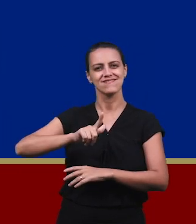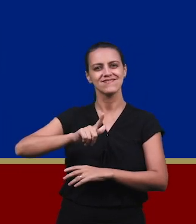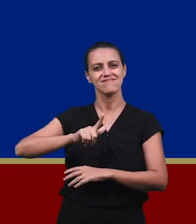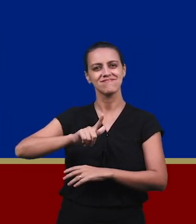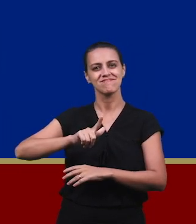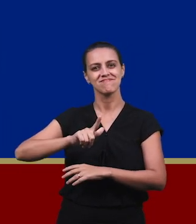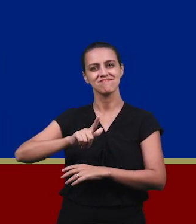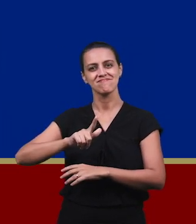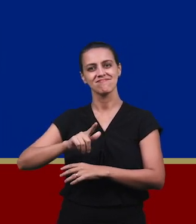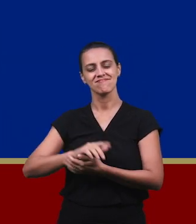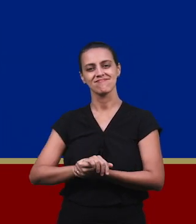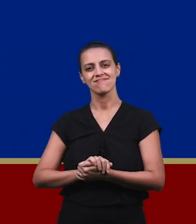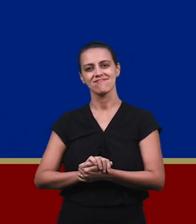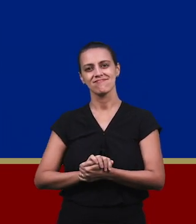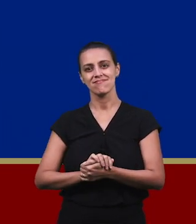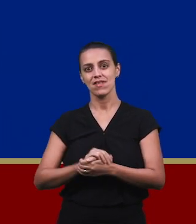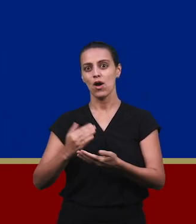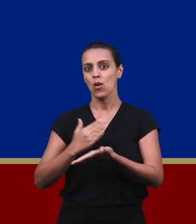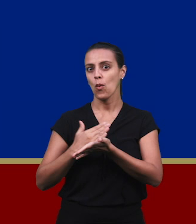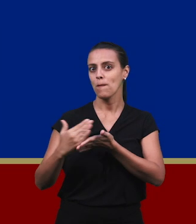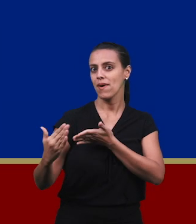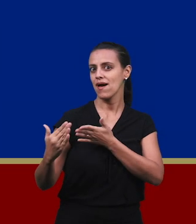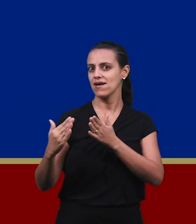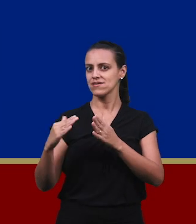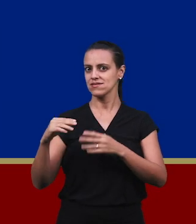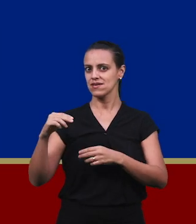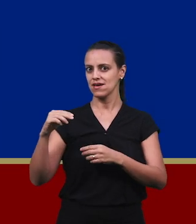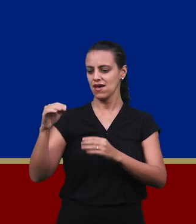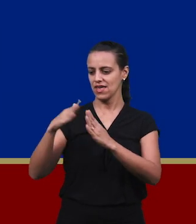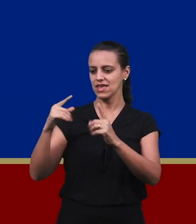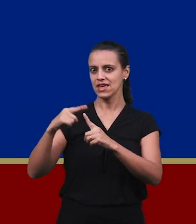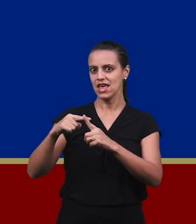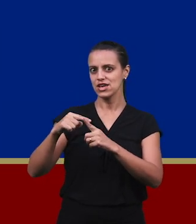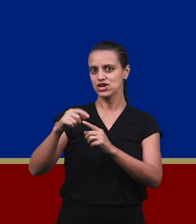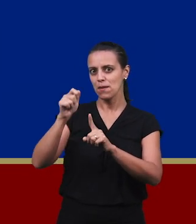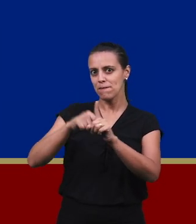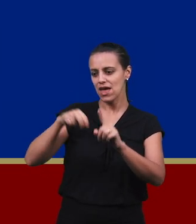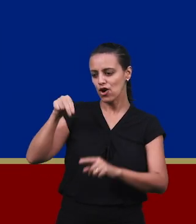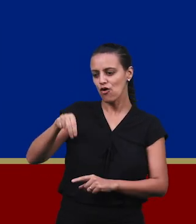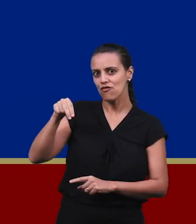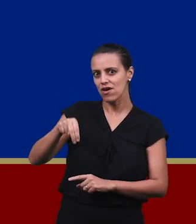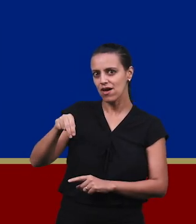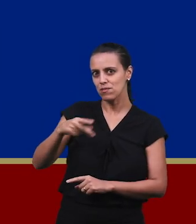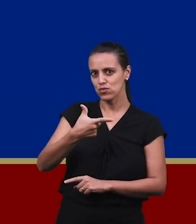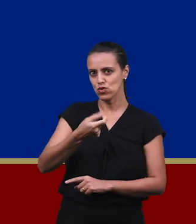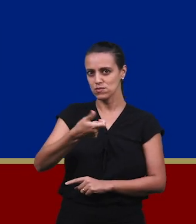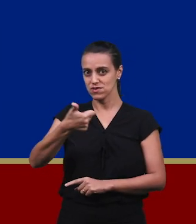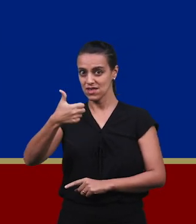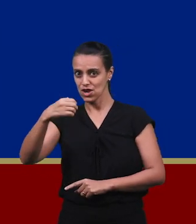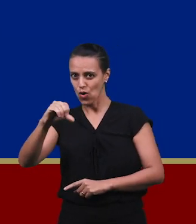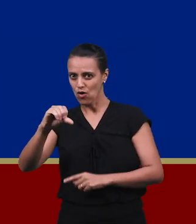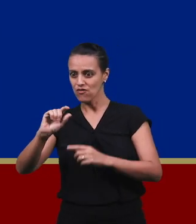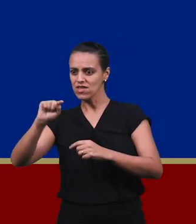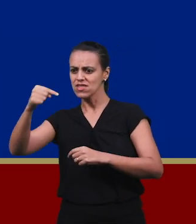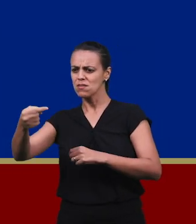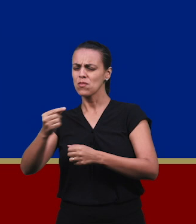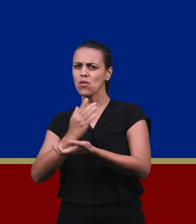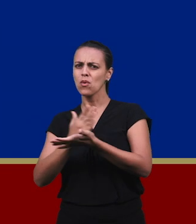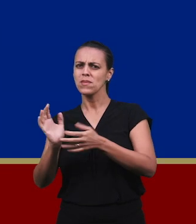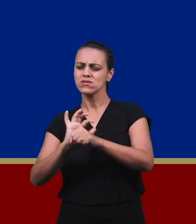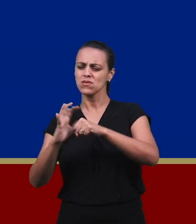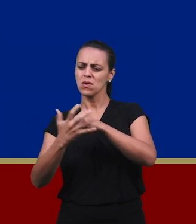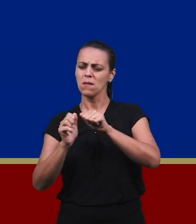Même en intégrant l'Église en novembre 2019, juste après cette pandémie, j'ai pu avoir